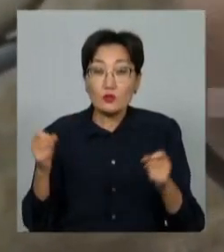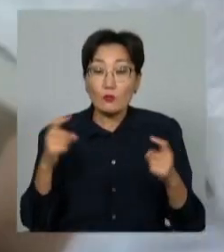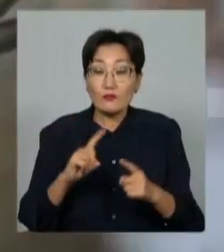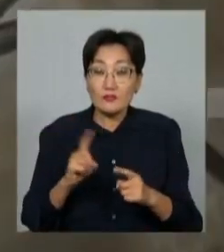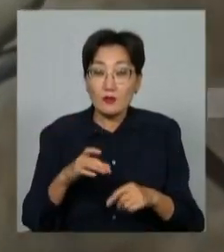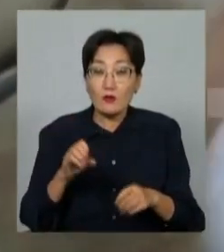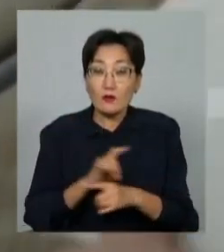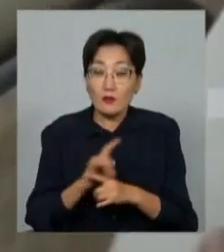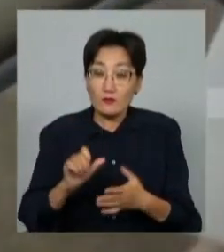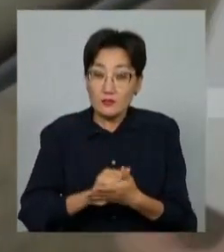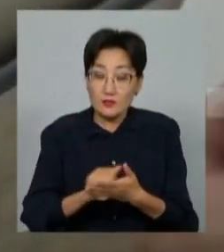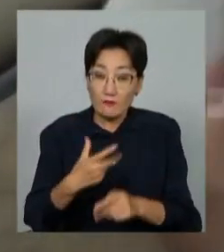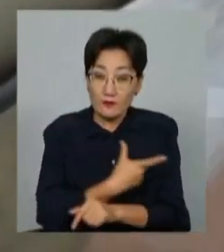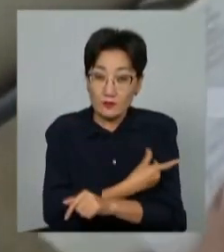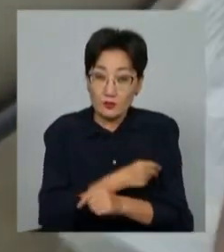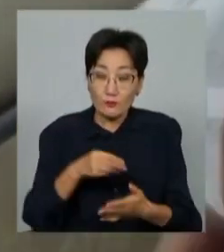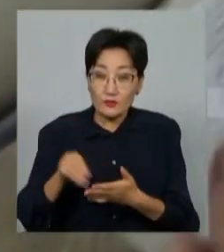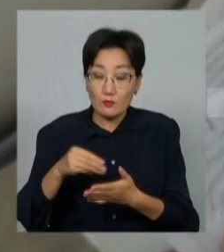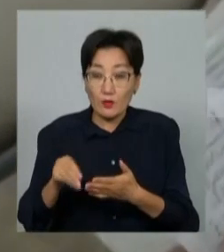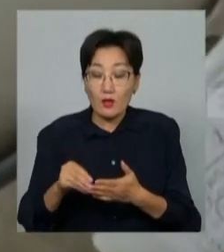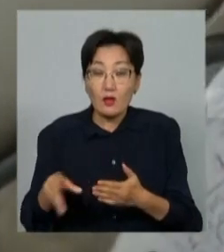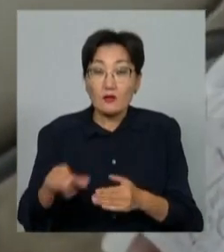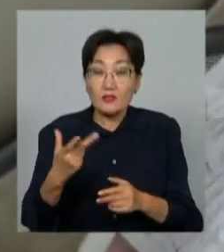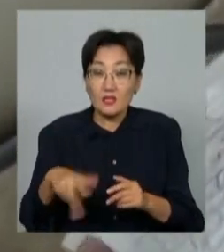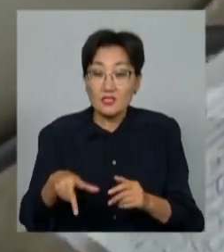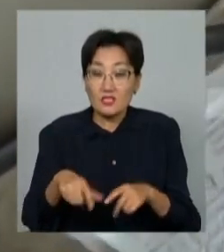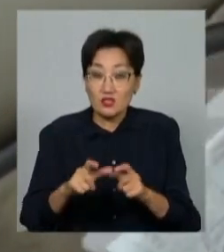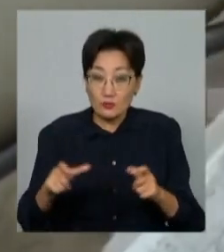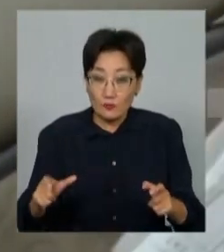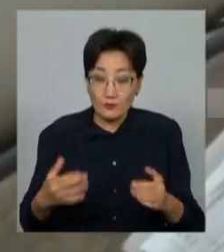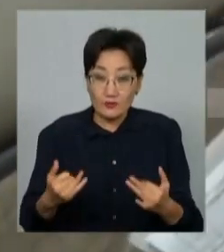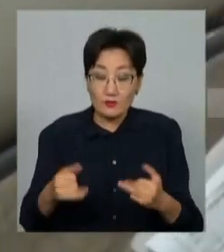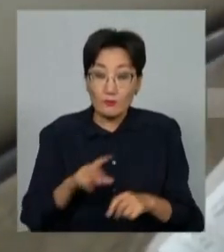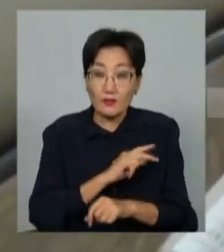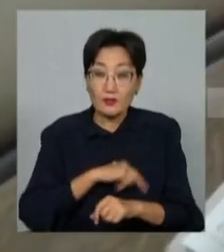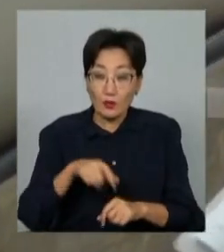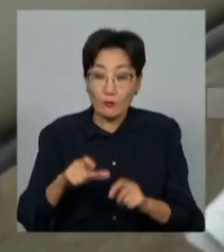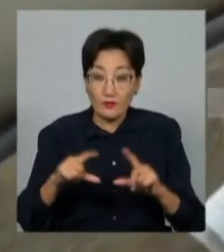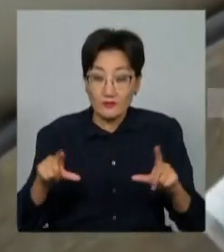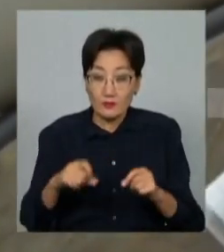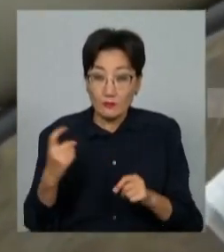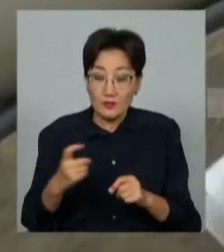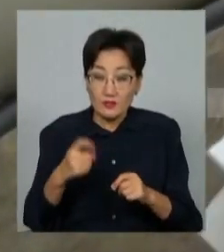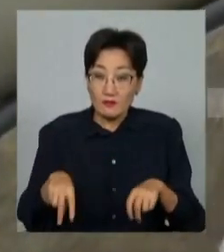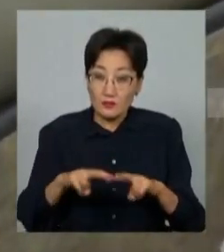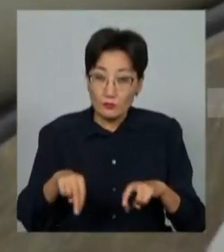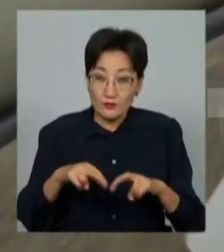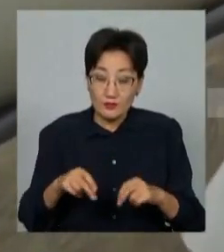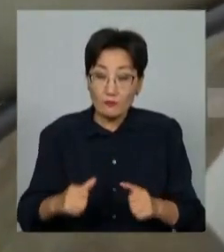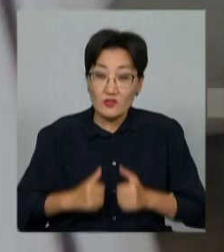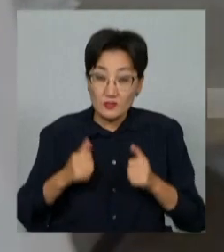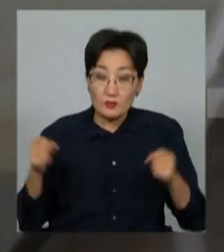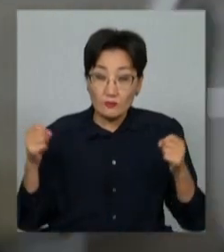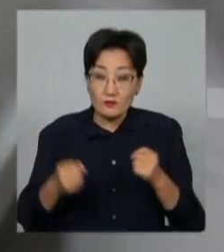что фиктивные паспорта вакцинации приобрели как минимум 30 сельчан. Сейчас сотрудники департамента экономических расследований